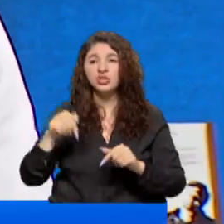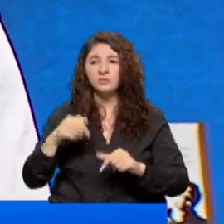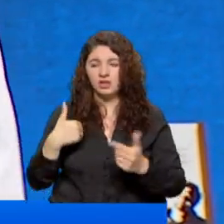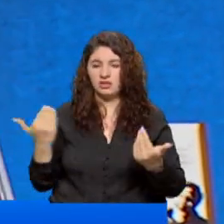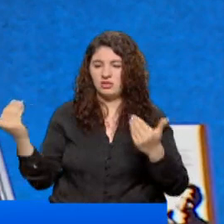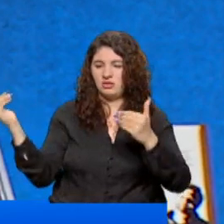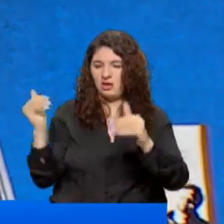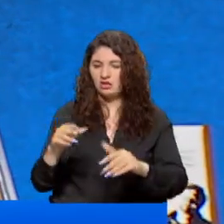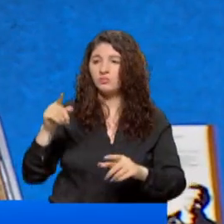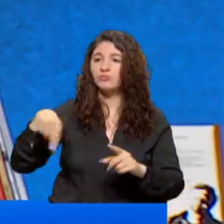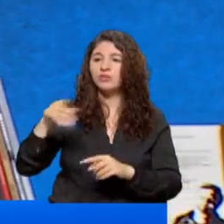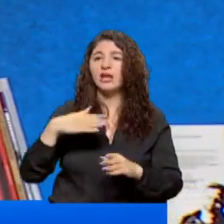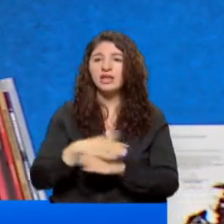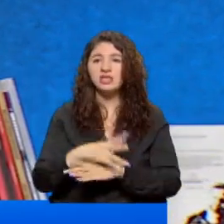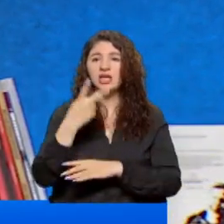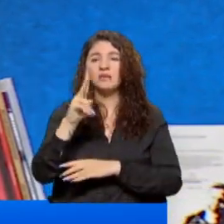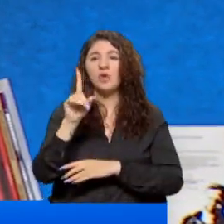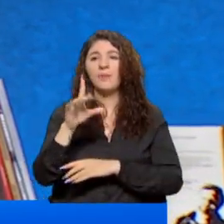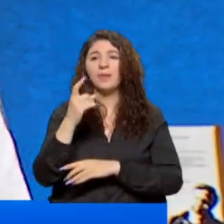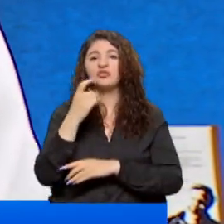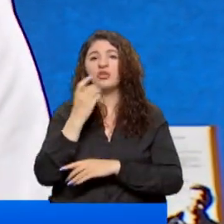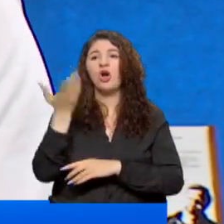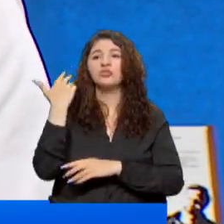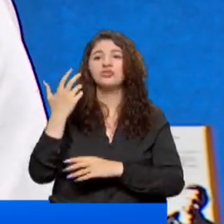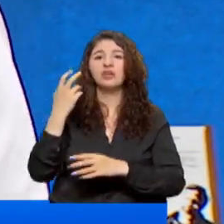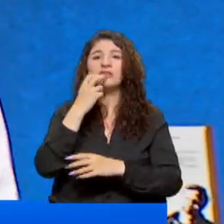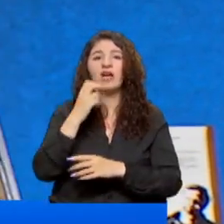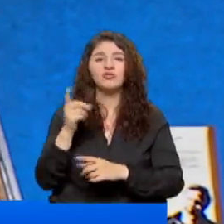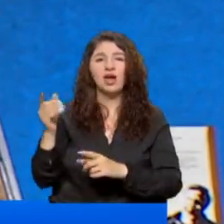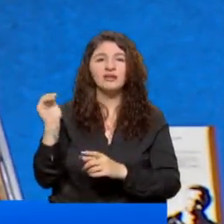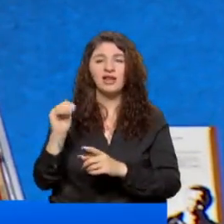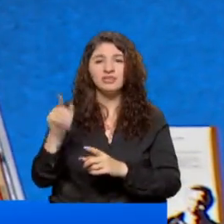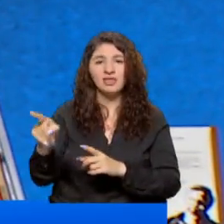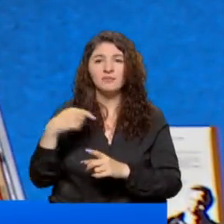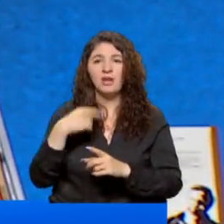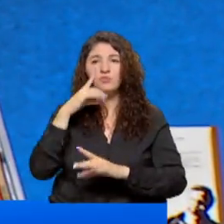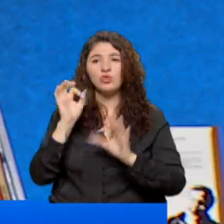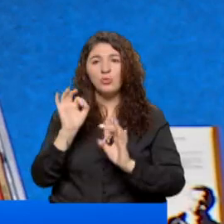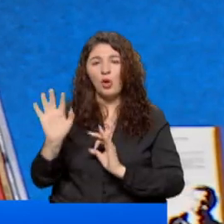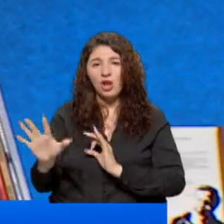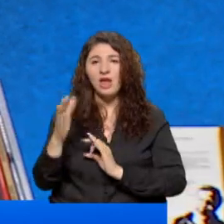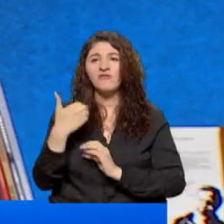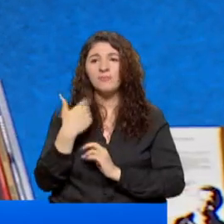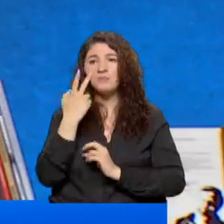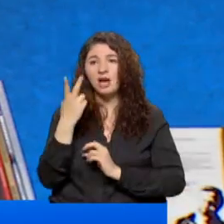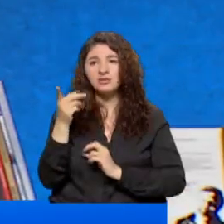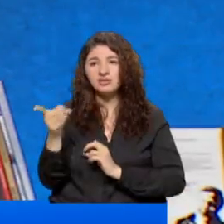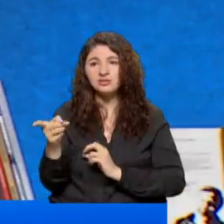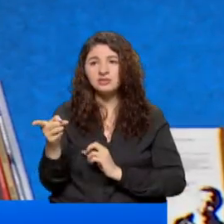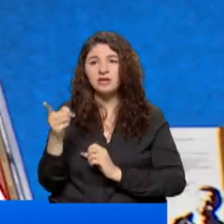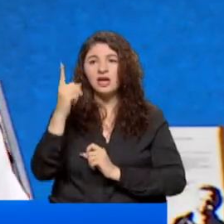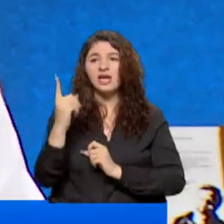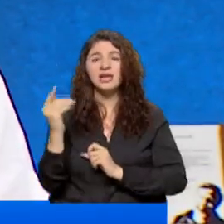geldiler Bunlar esasında 2015 öncesi kadrolar şu anda gelenler benim gözlemim öyle ve baktığınız zaman